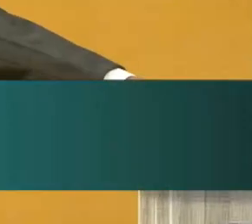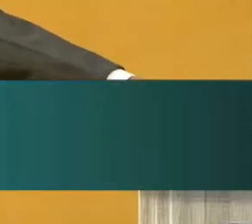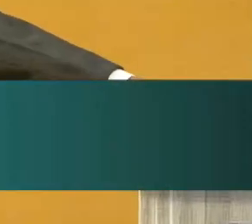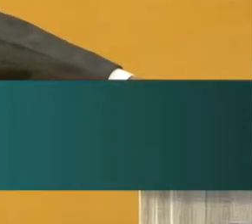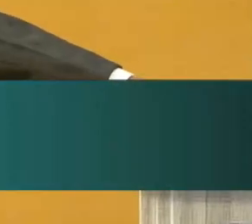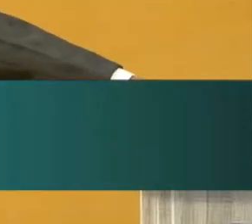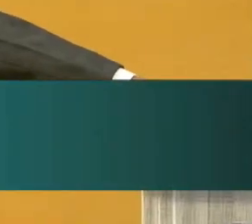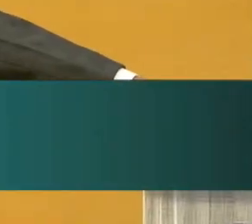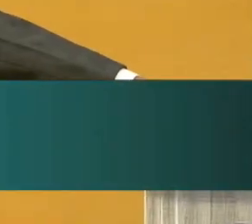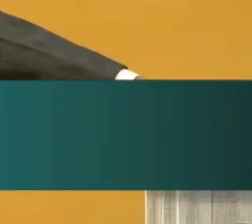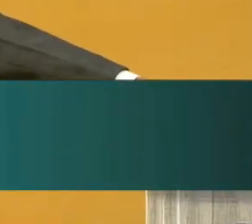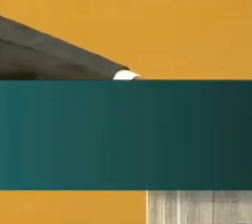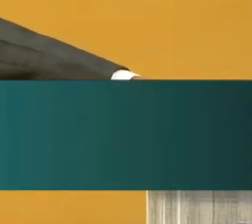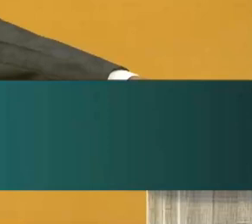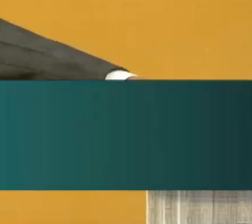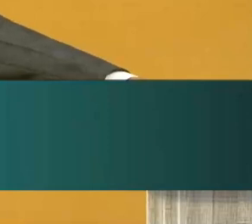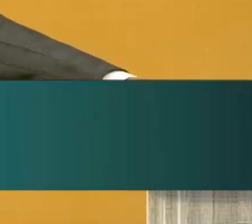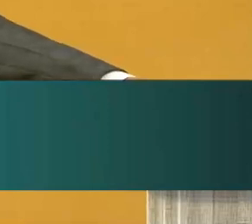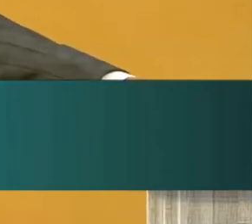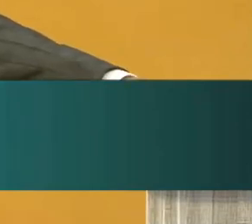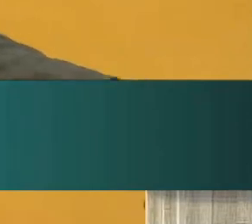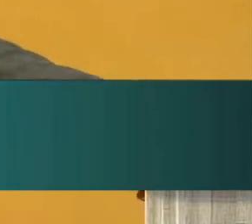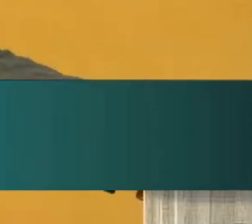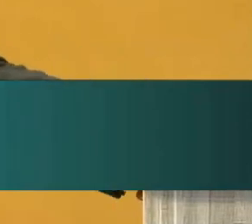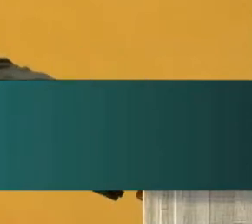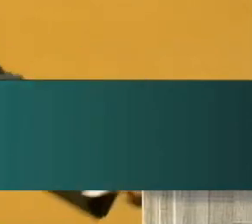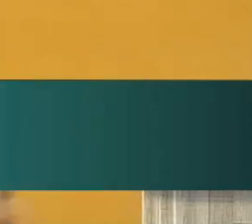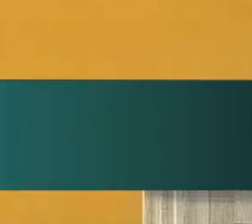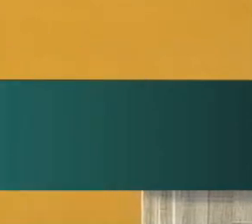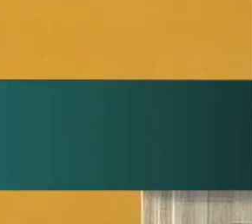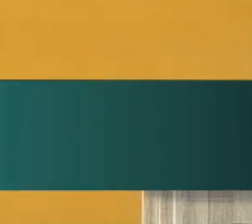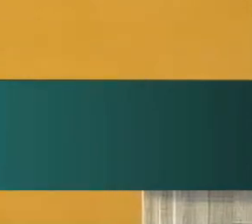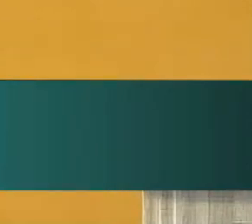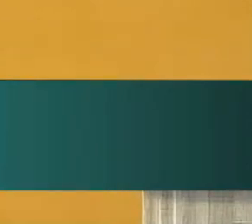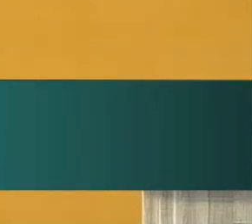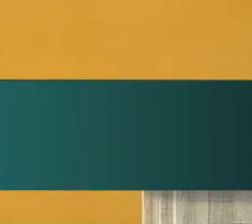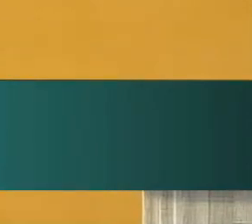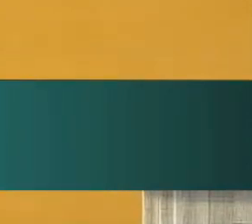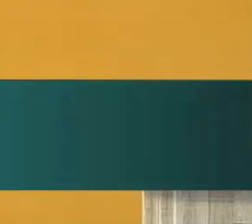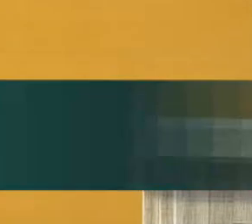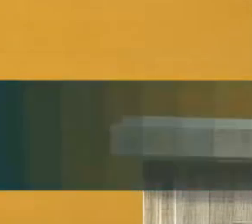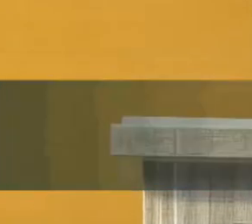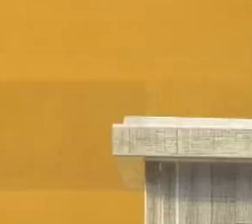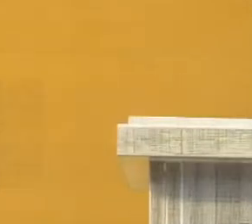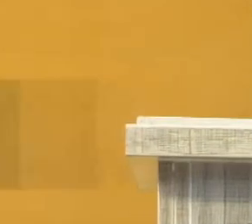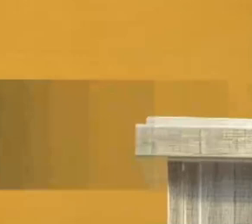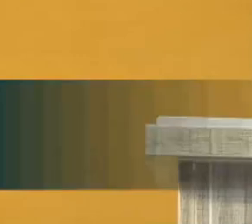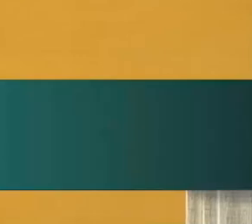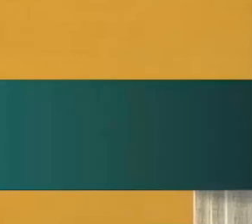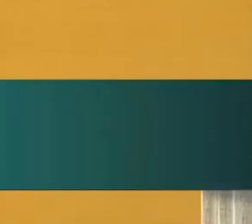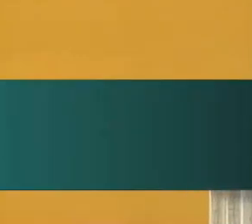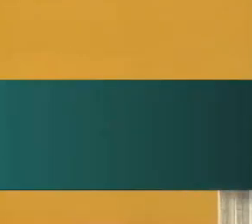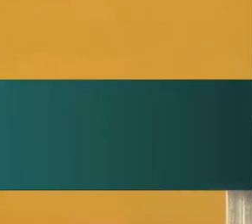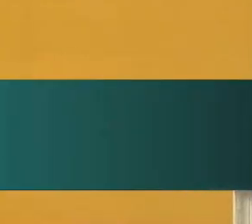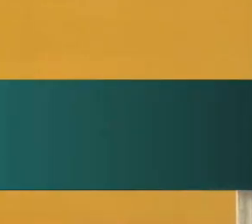la puissance pour les plus grands exploits dans l'évangélisation. Il y a trois éléments aussi à voir ici.